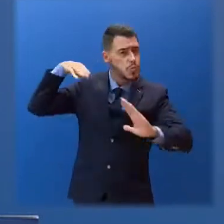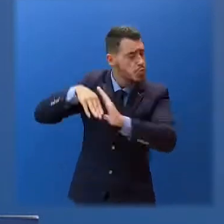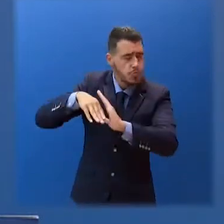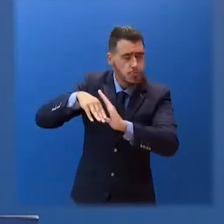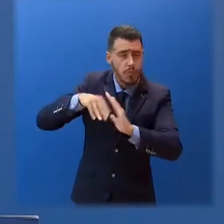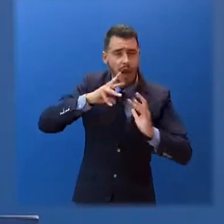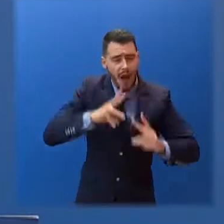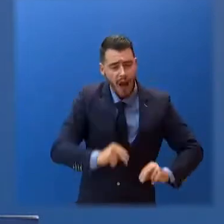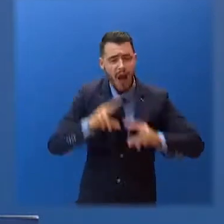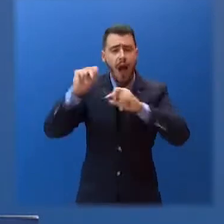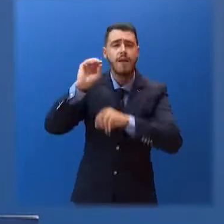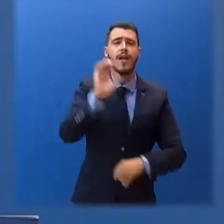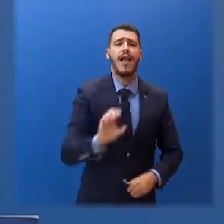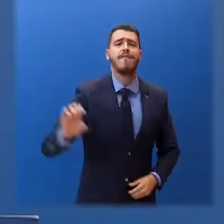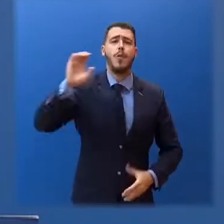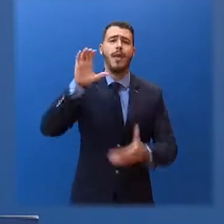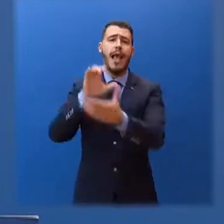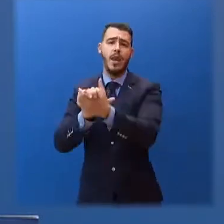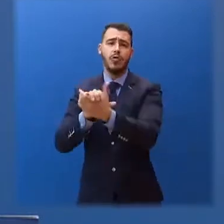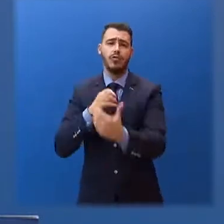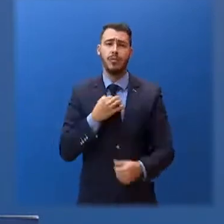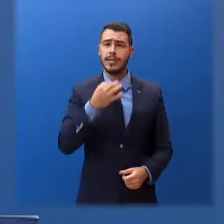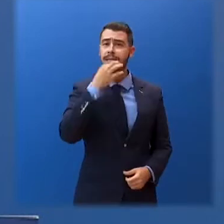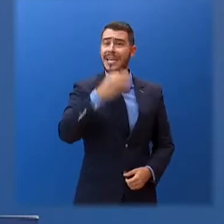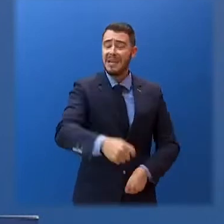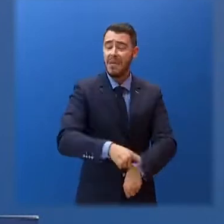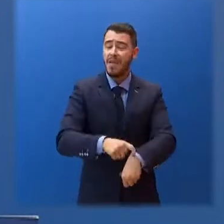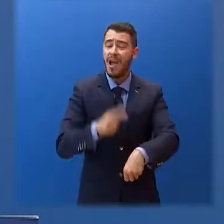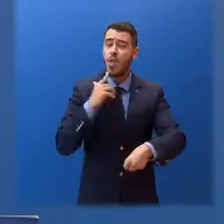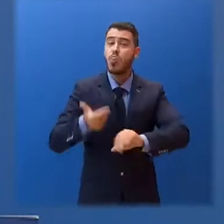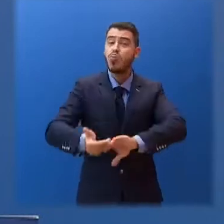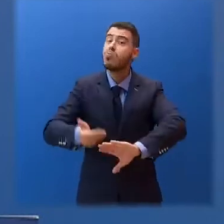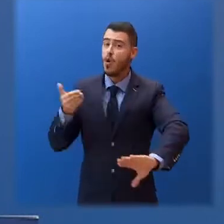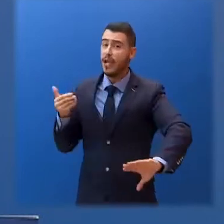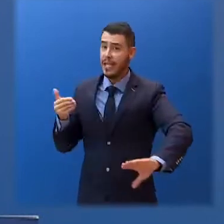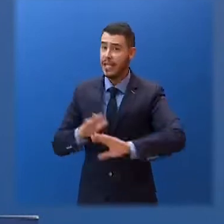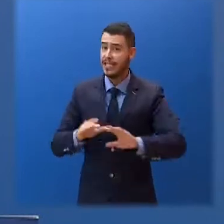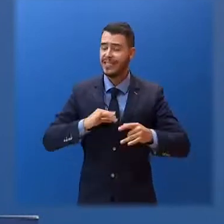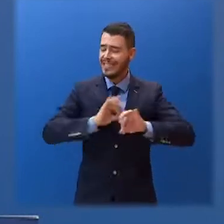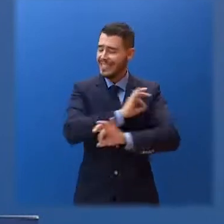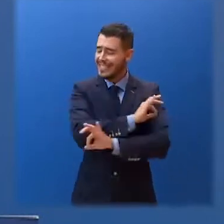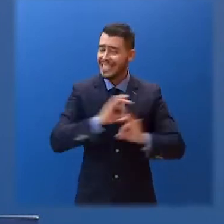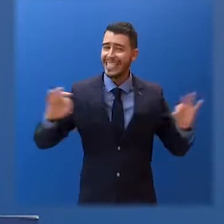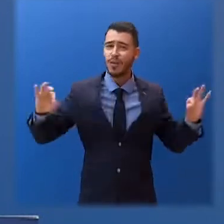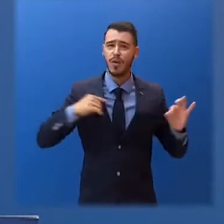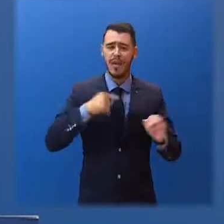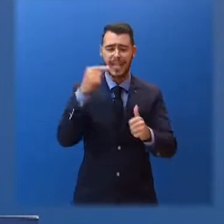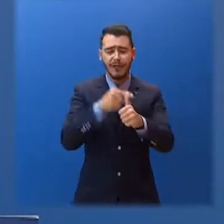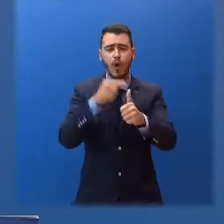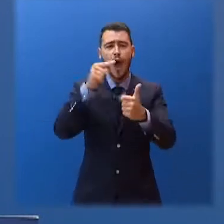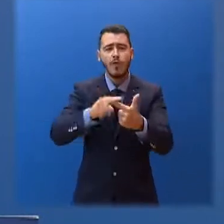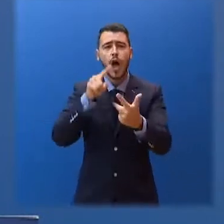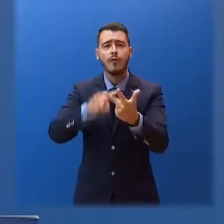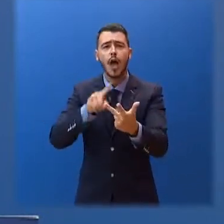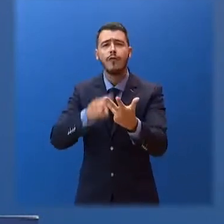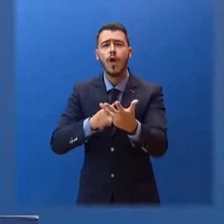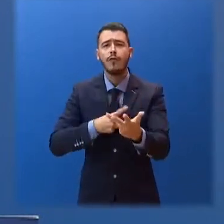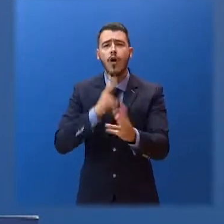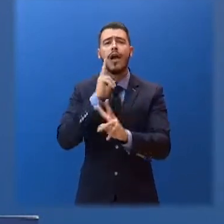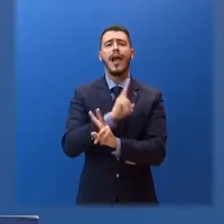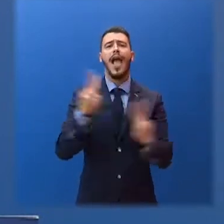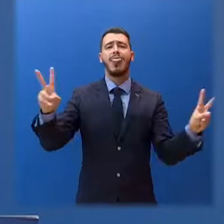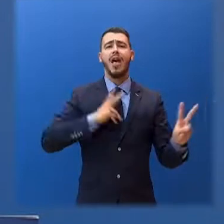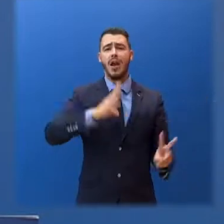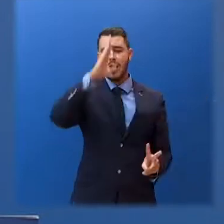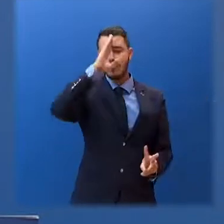μιλήσαμε έγκαιρα για τις επιπτώσεις της πρωτοφανούς παγκόσμιας οικονομικής κρίσης στην ελληνική οικονομία. Και βέβαια, δεν